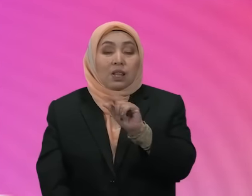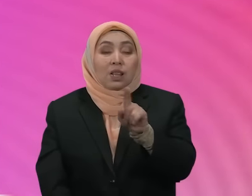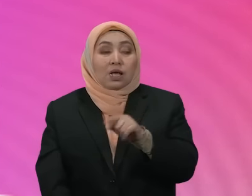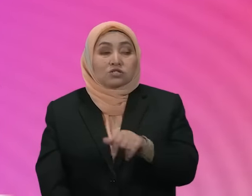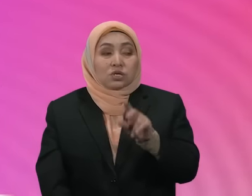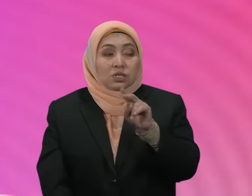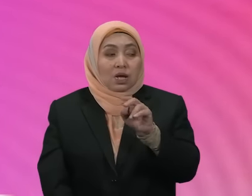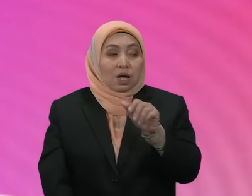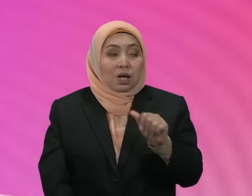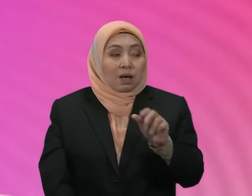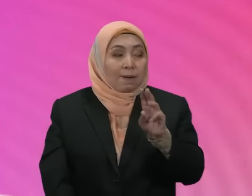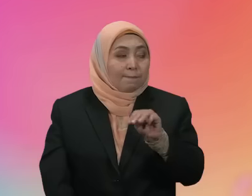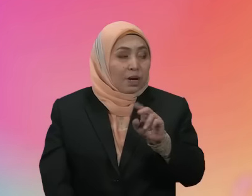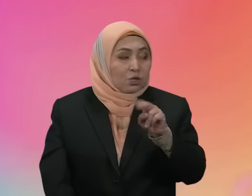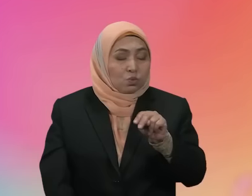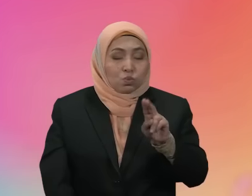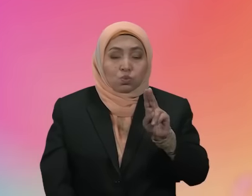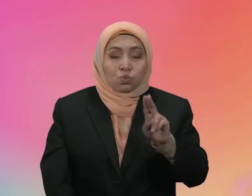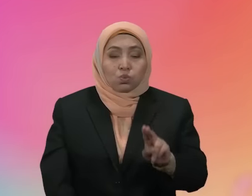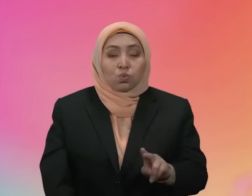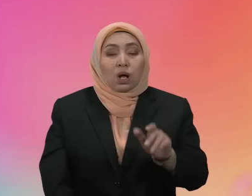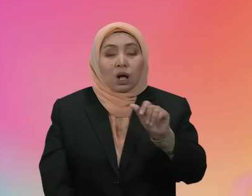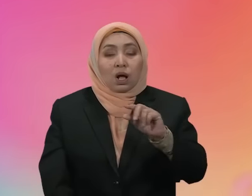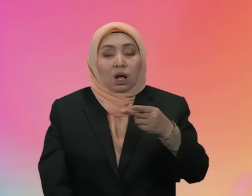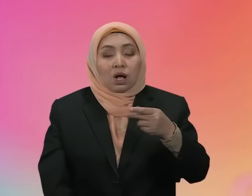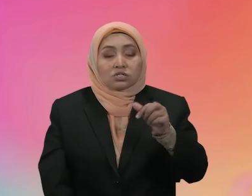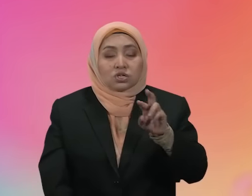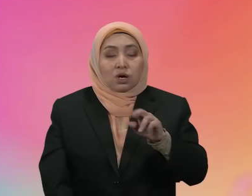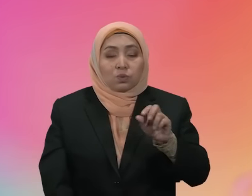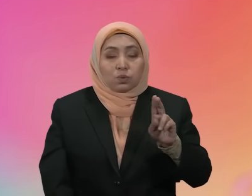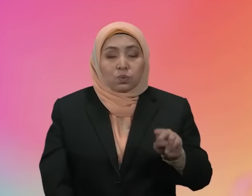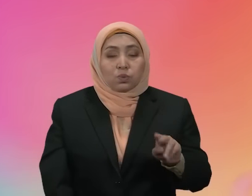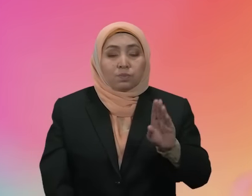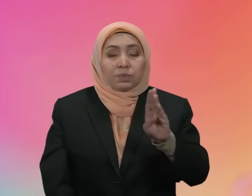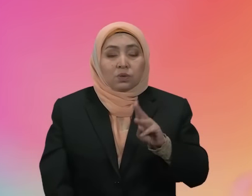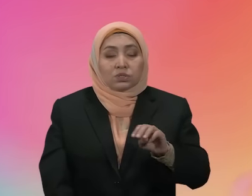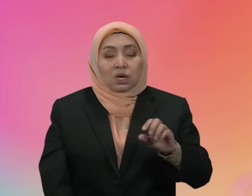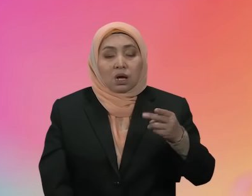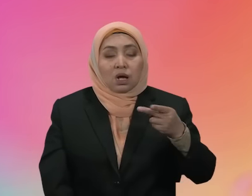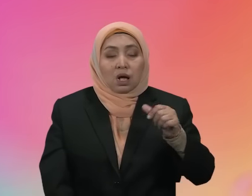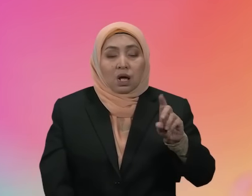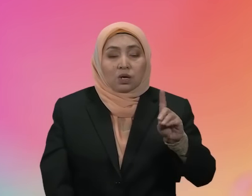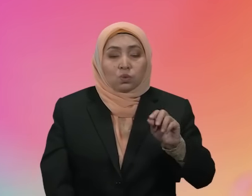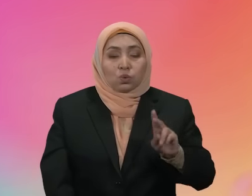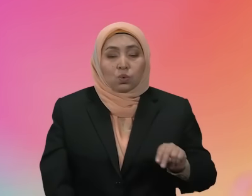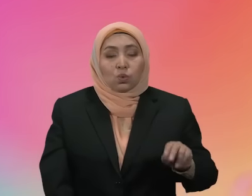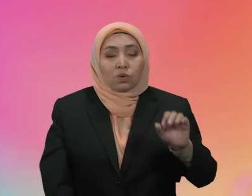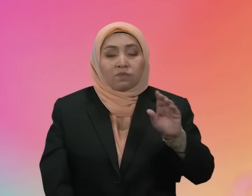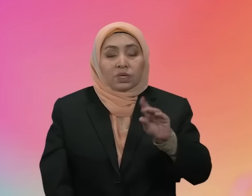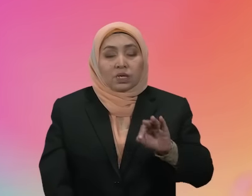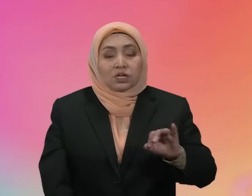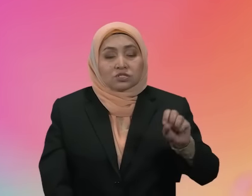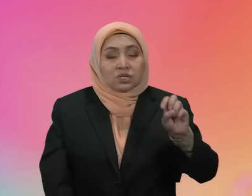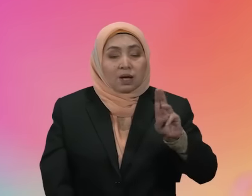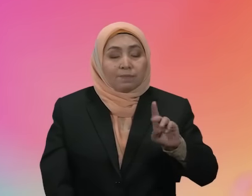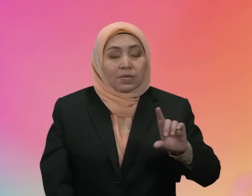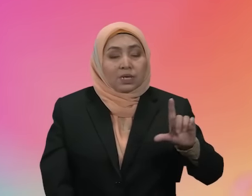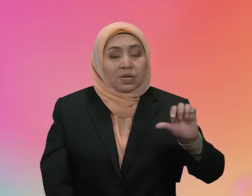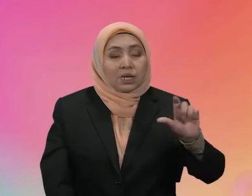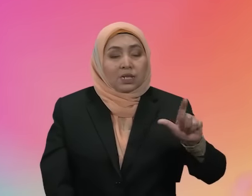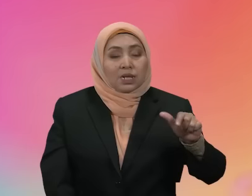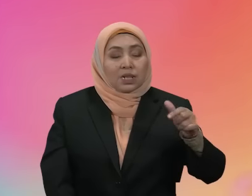الذين آمنوا وهاجروا وجاهدوا في